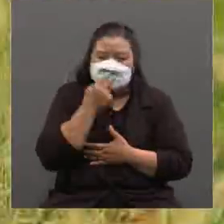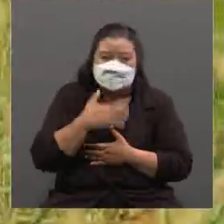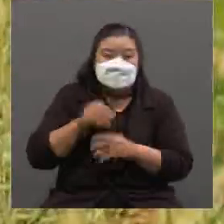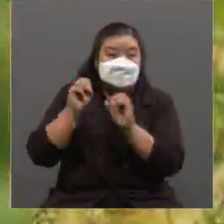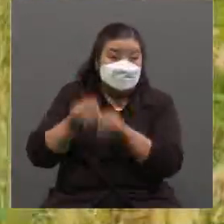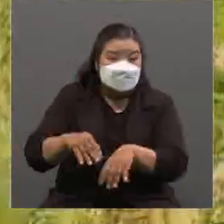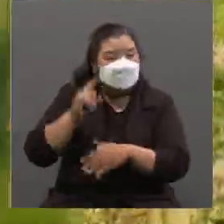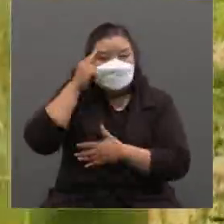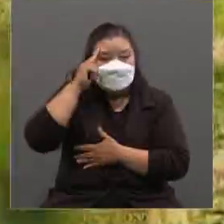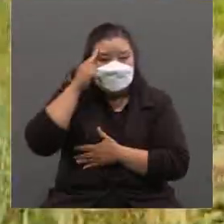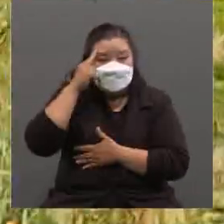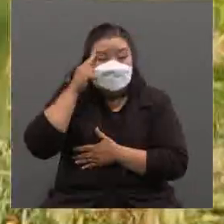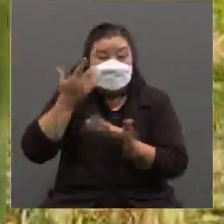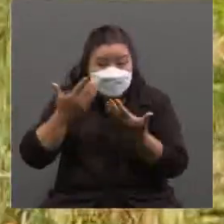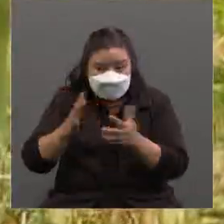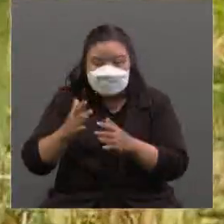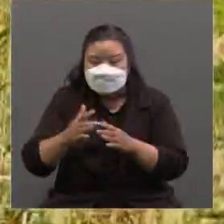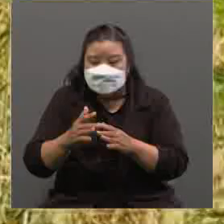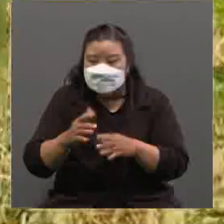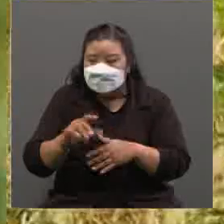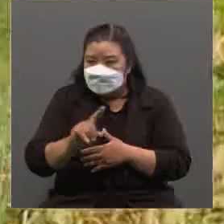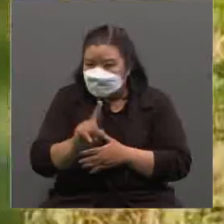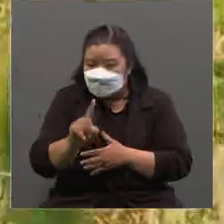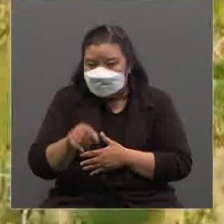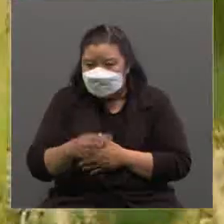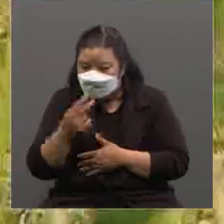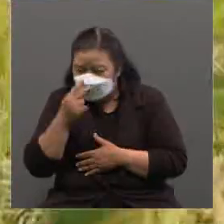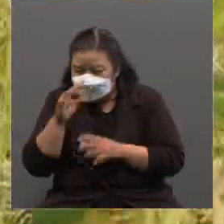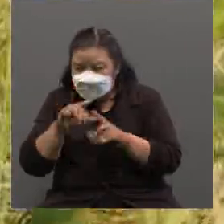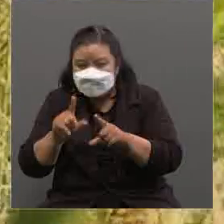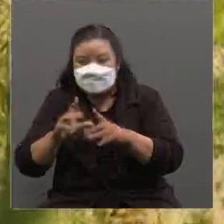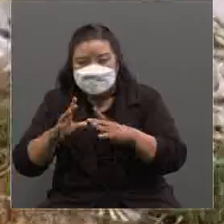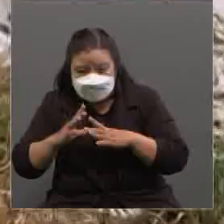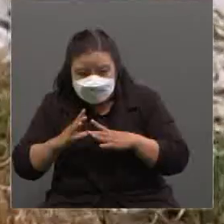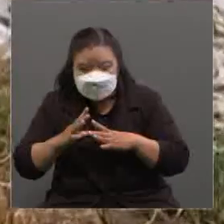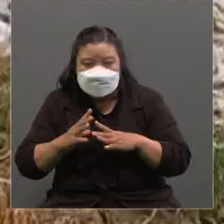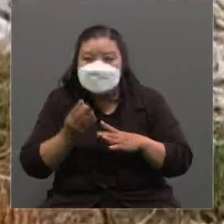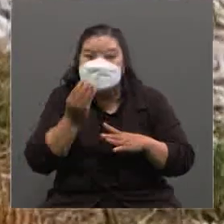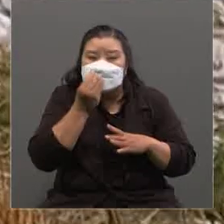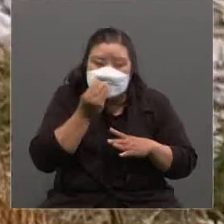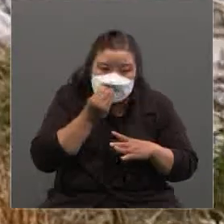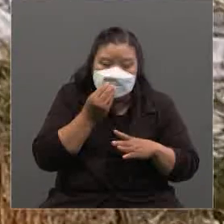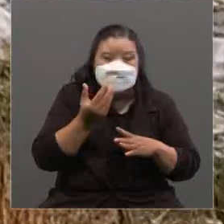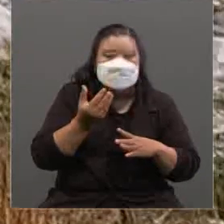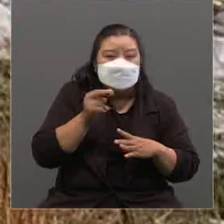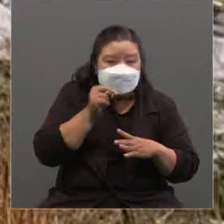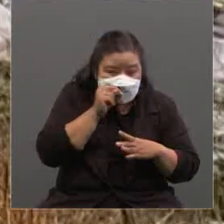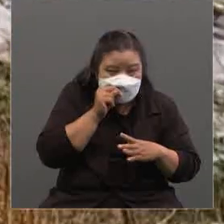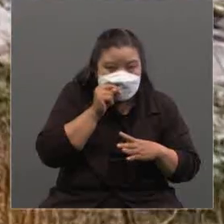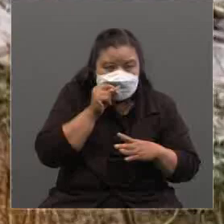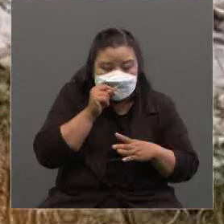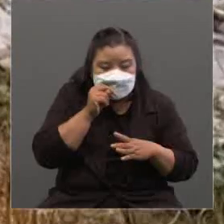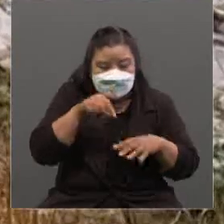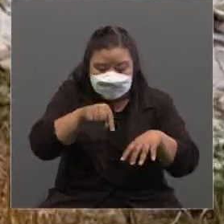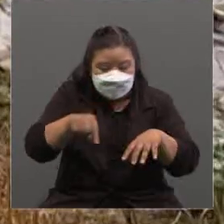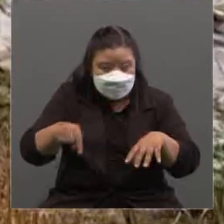ทิ้งไหมทีนี้เขายังไปเจอร่องรอยของการพักแล้วก็เจอซองอาหารแห้งกับขวดน้ำตกอยู่ในที่เกิด